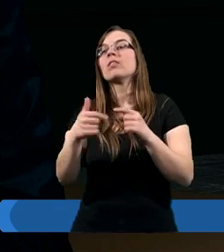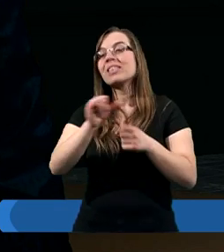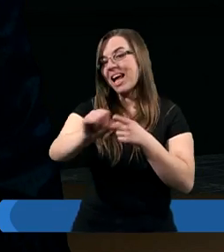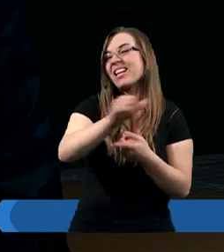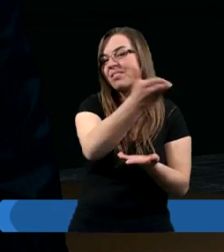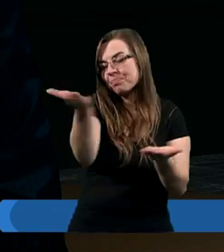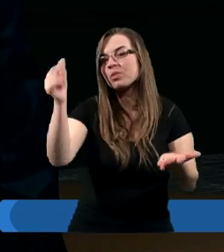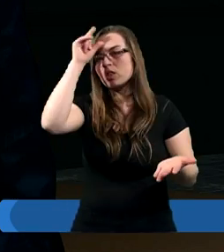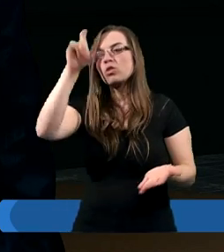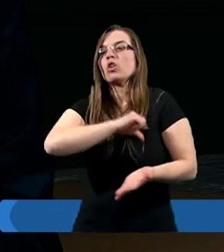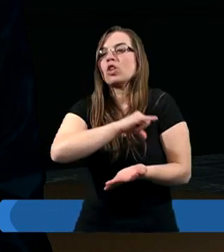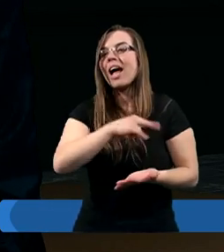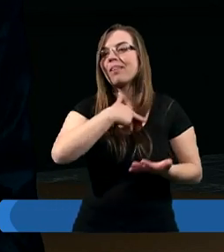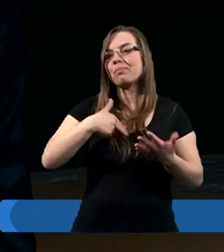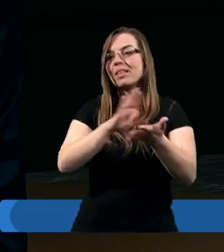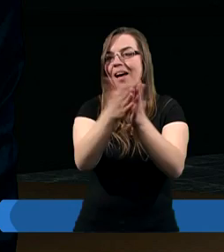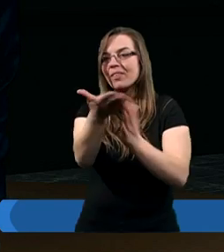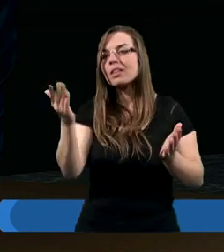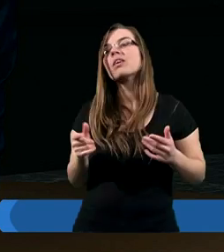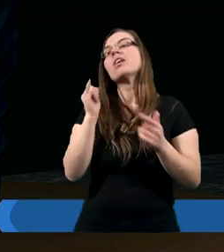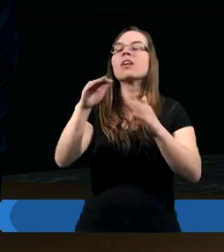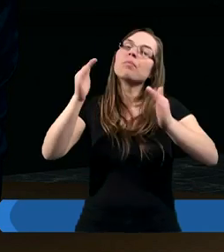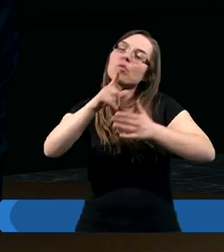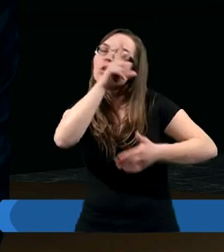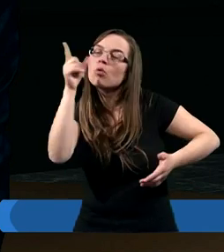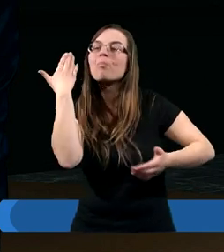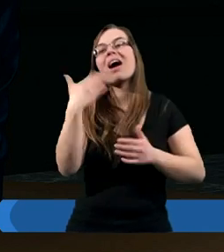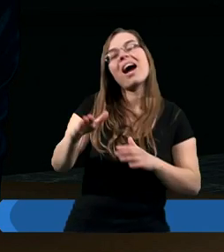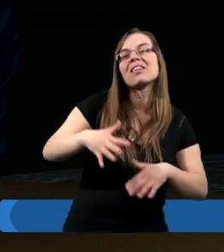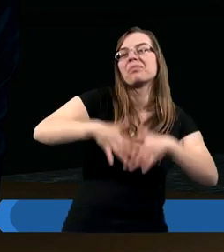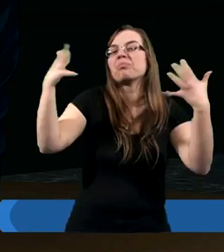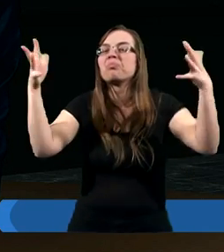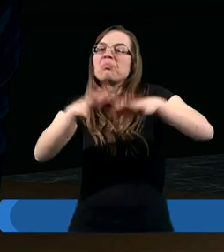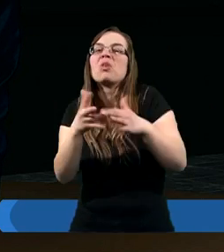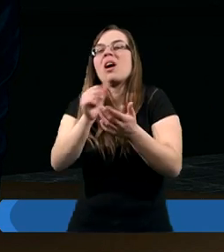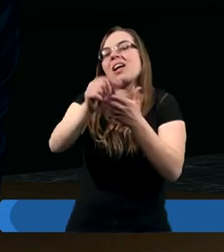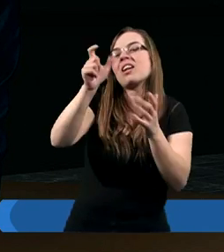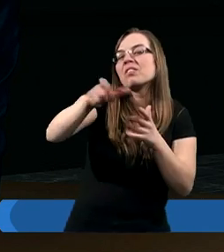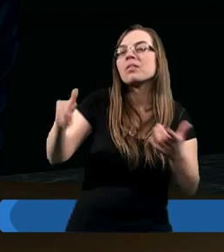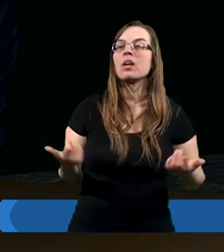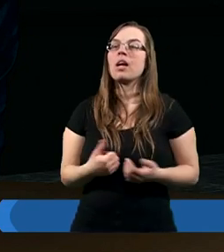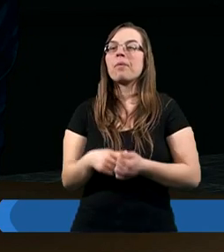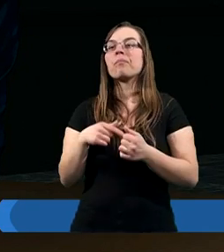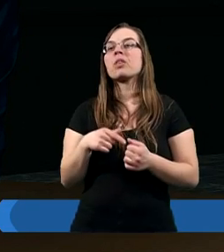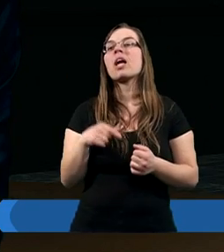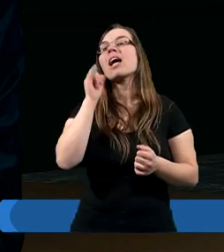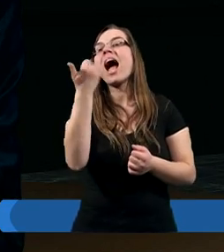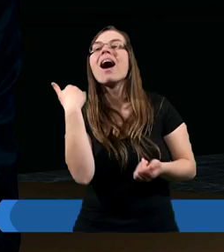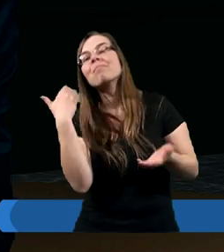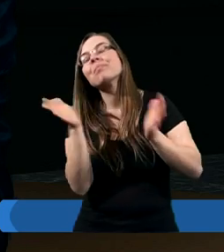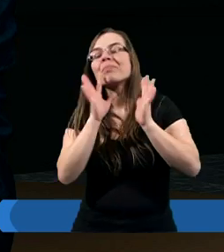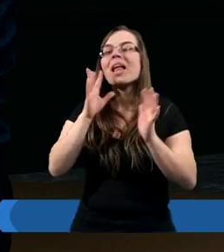jesteśmy grzesznymi ludźmi i to, co nas tam spotyka w mniej lub bardziej zasłużony sposób, to poniekąd jest